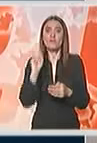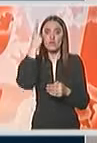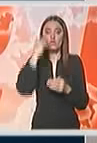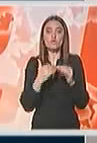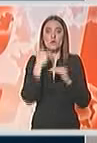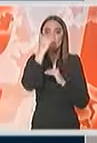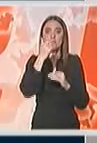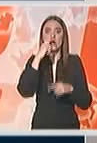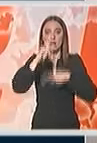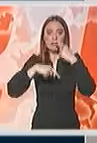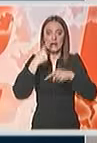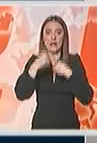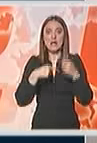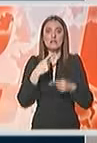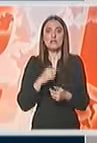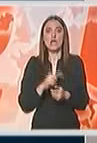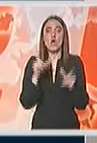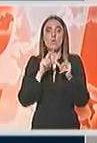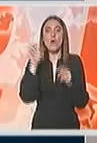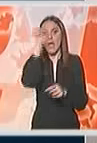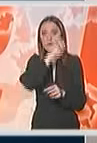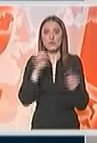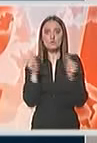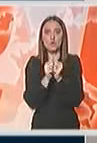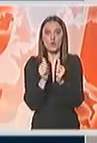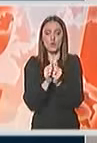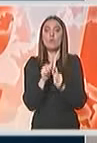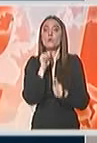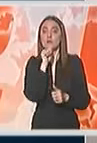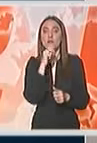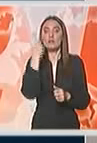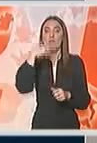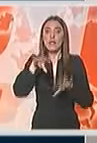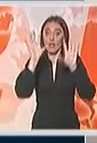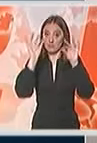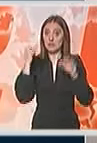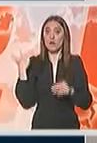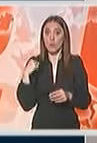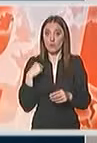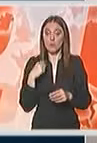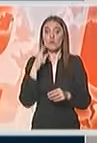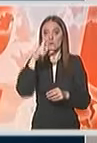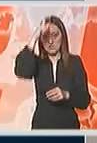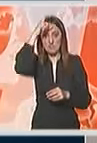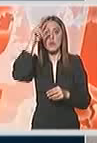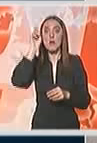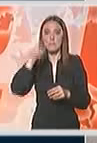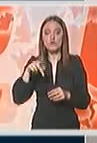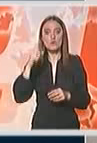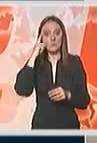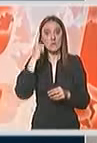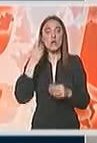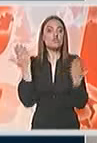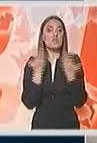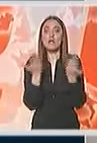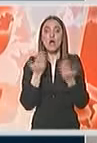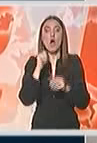instanciju integracije u Evropsku uniju. I 2010. godinu u Srbiji možemo označiti